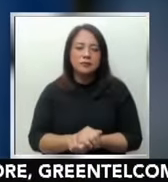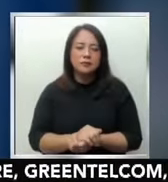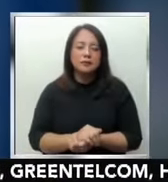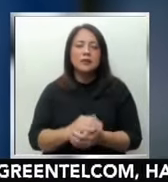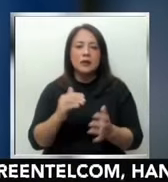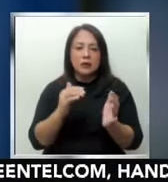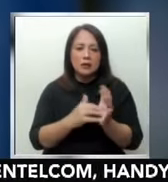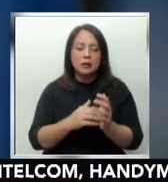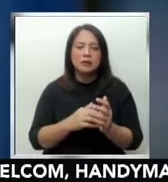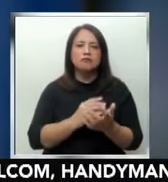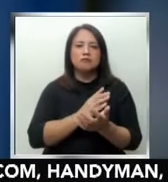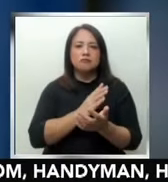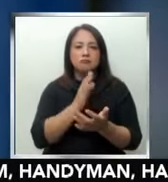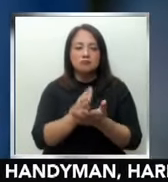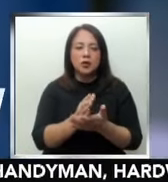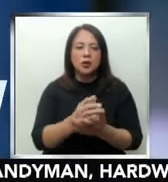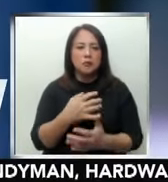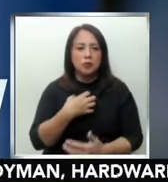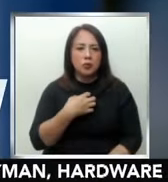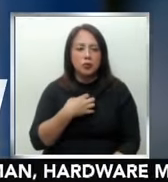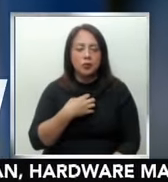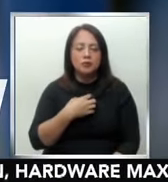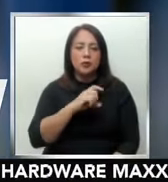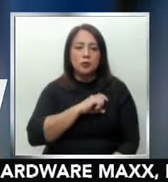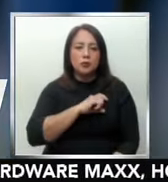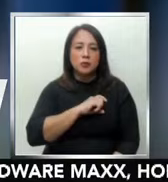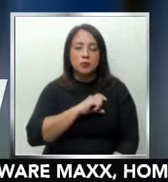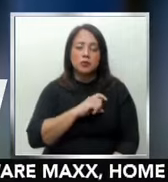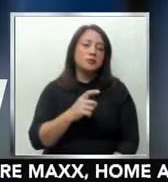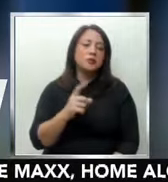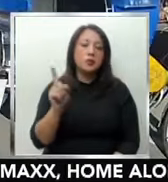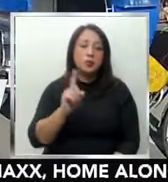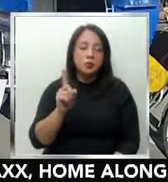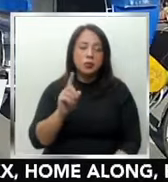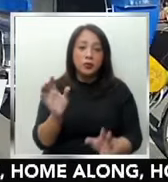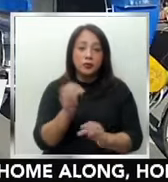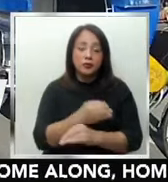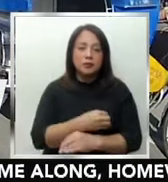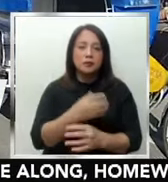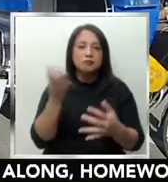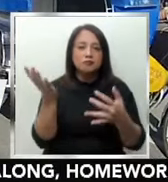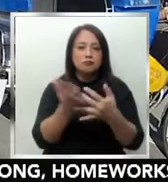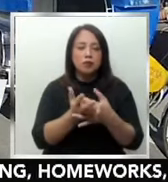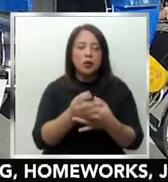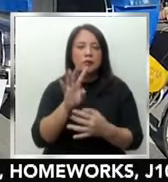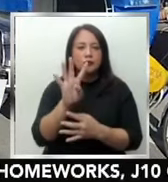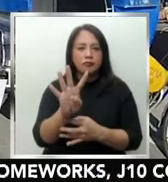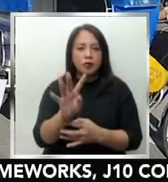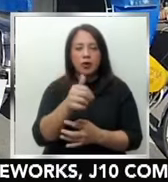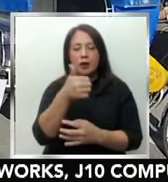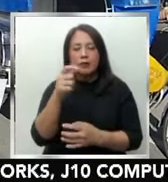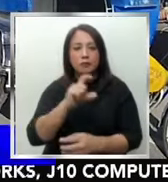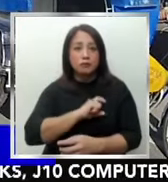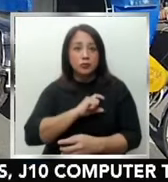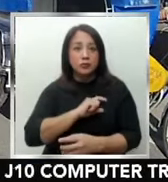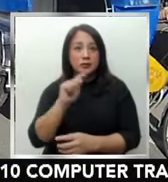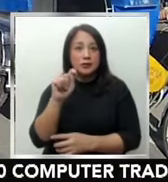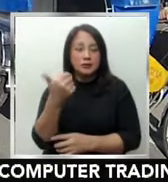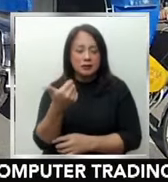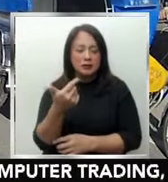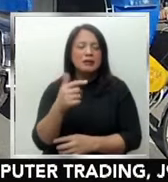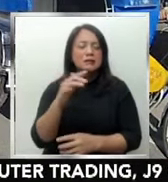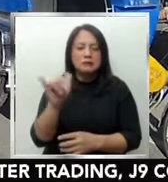kahapon ang mga complainant sa PNP internal Affairs service para Kasuhan din ang apat na iba pang pulis Taguig na umanoy sangkot